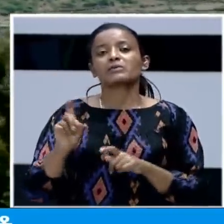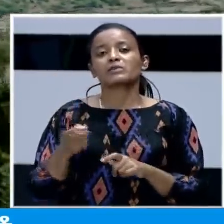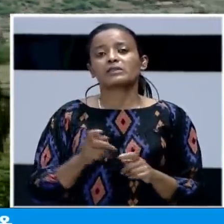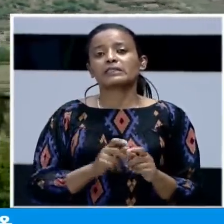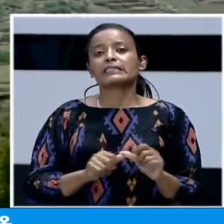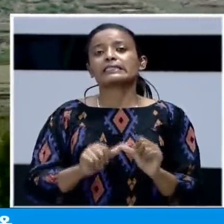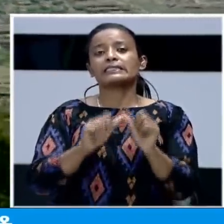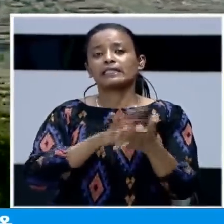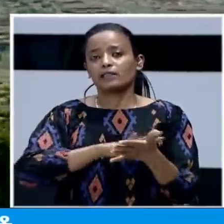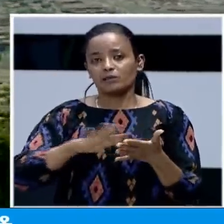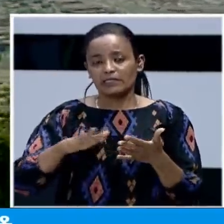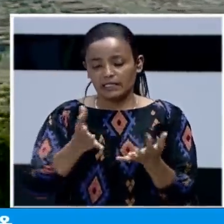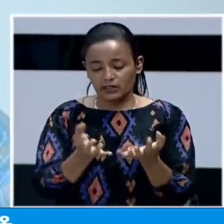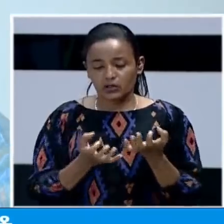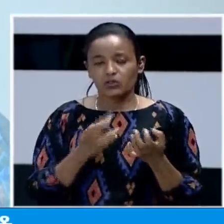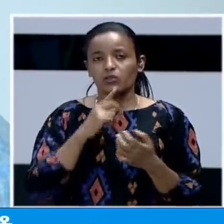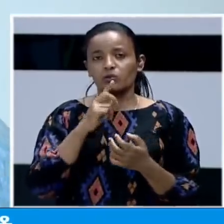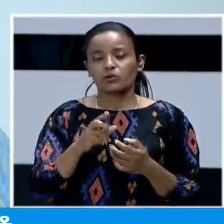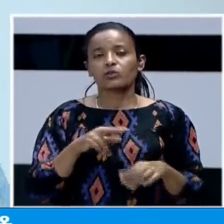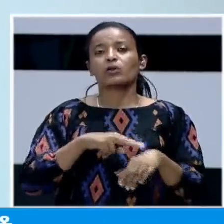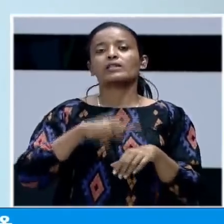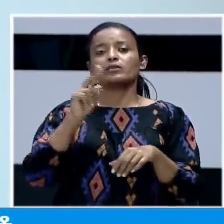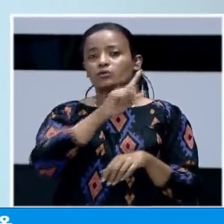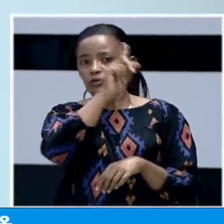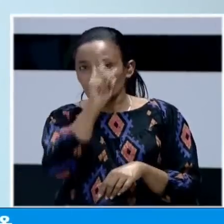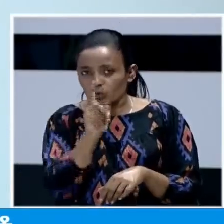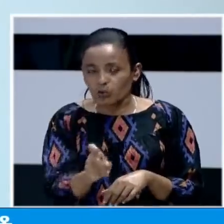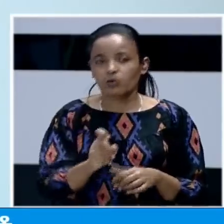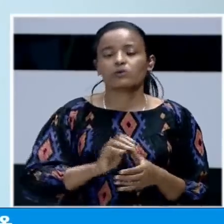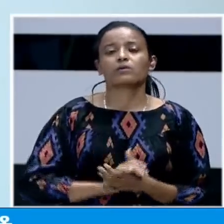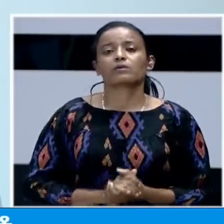قلس المسنعتي زيد اللي يلوم تال علوم مزلو حتو قن